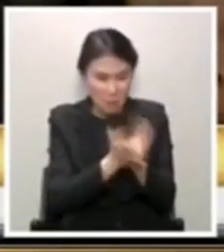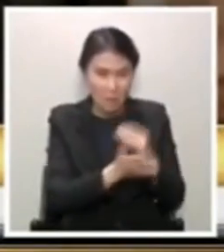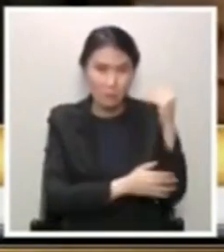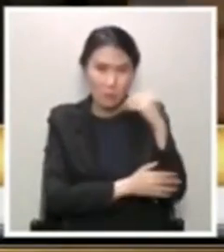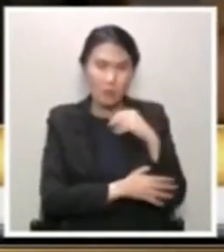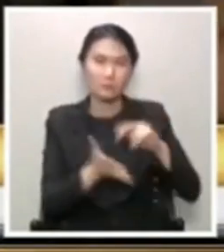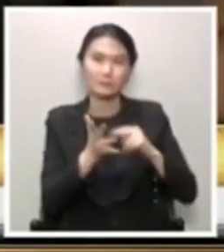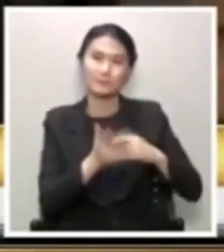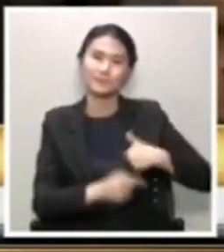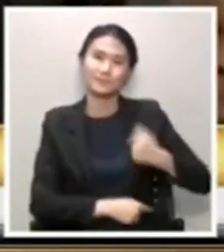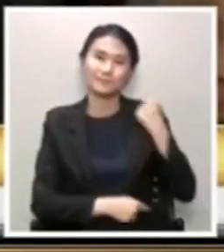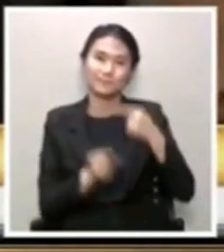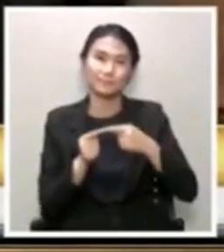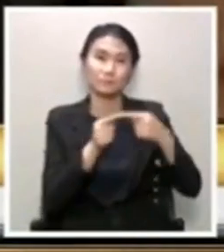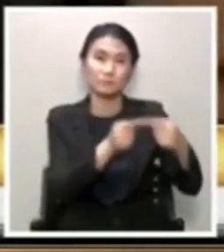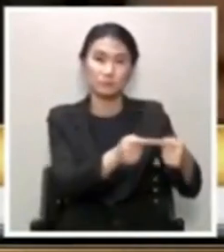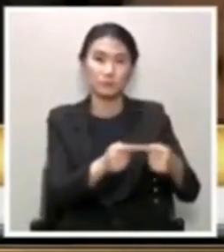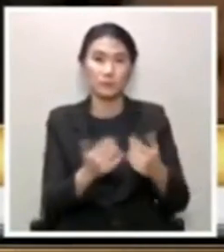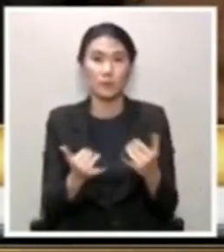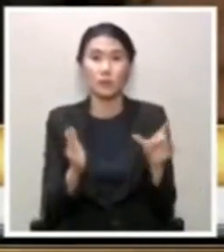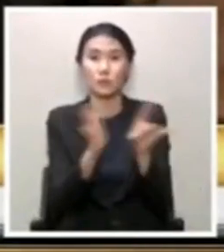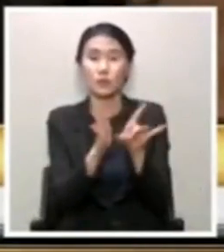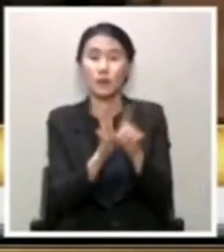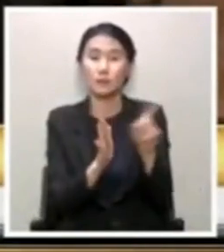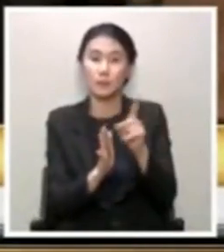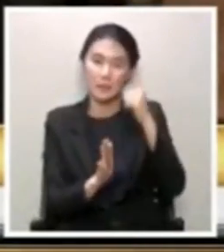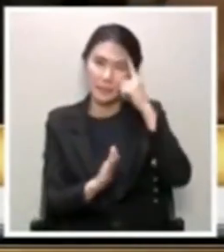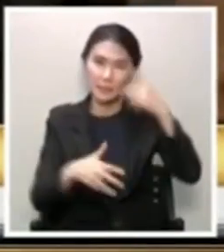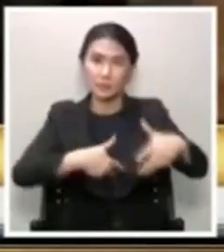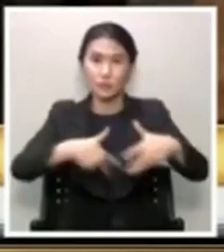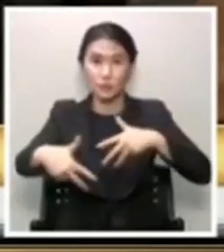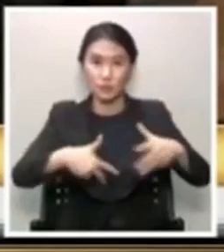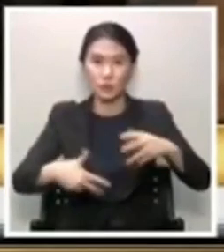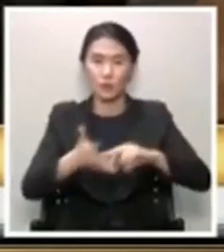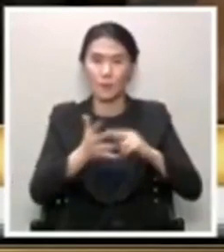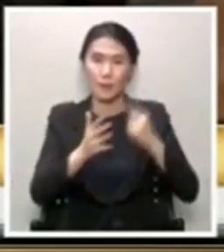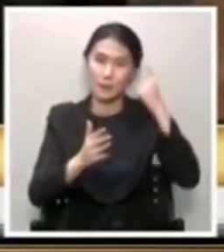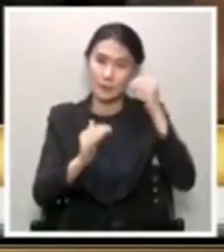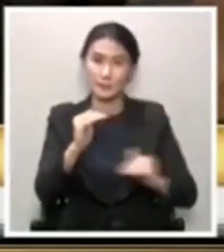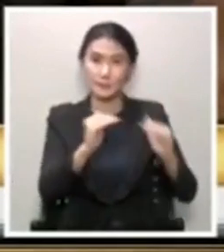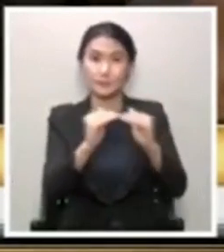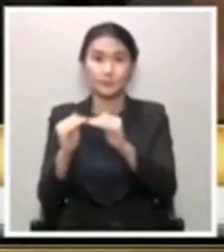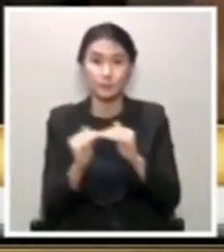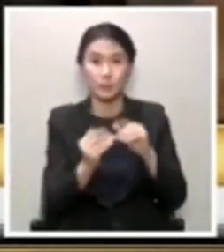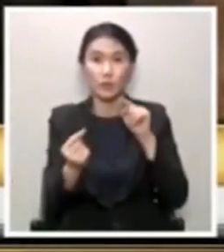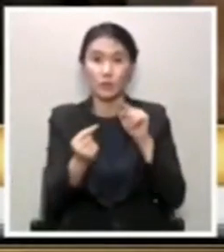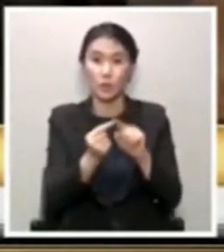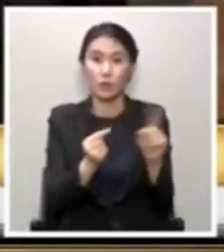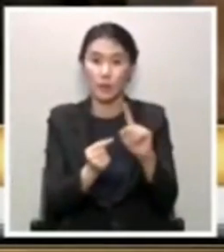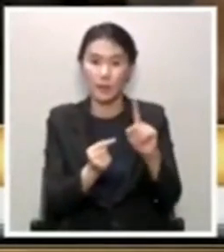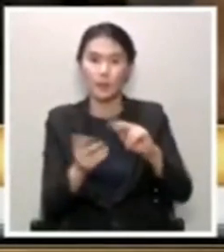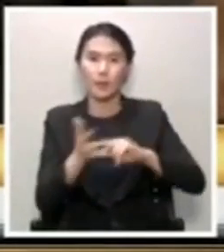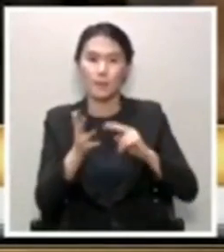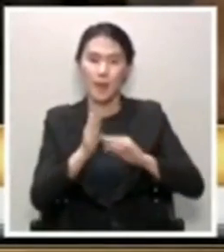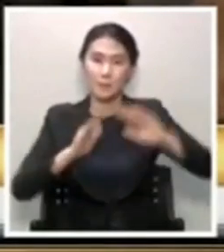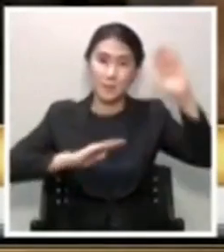สช.อยู่ในอำนาจได้ต่อไปเรื่อยๆแล้วในท้ายที่สุดก็อาศัยประชาชนมาสร้างความชอบธรรมให้ตัวเองภายใต้กระบวนการที่ชื่อว่าประช